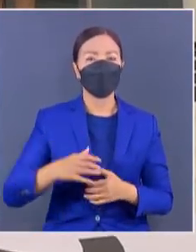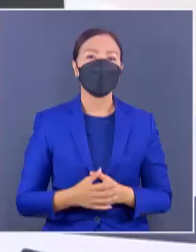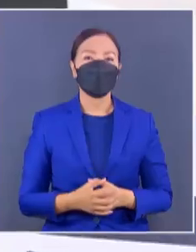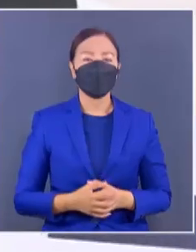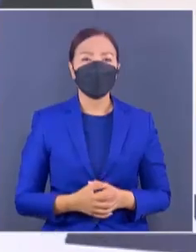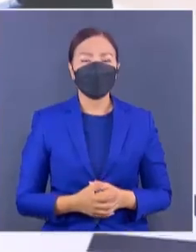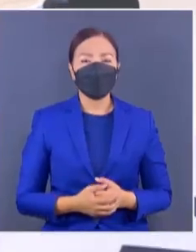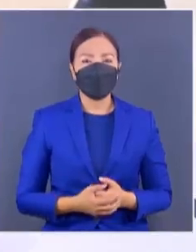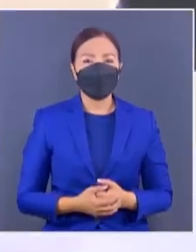ท